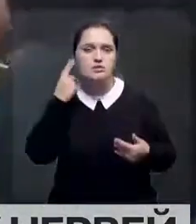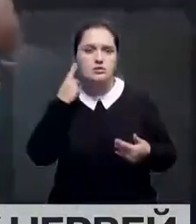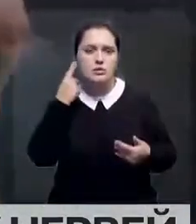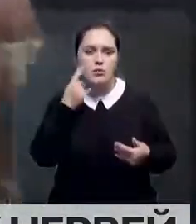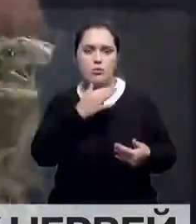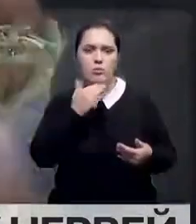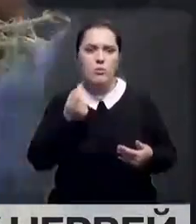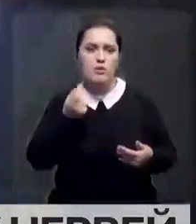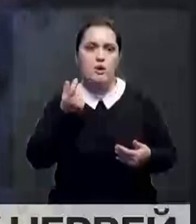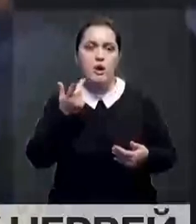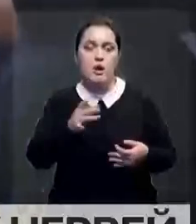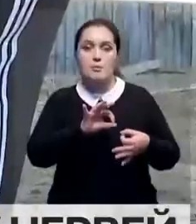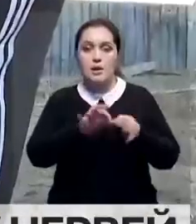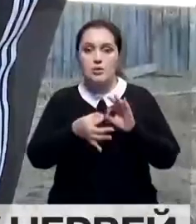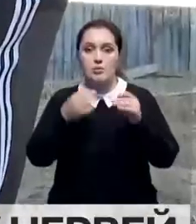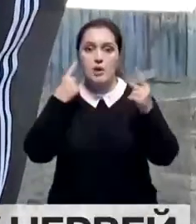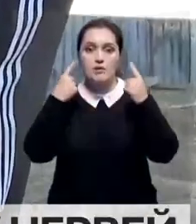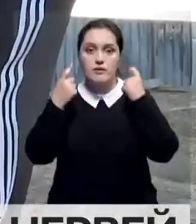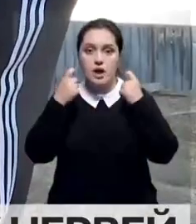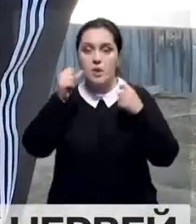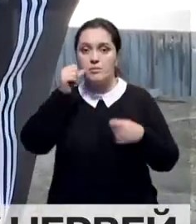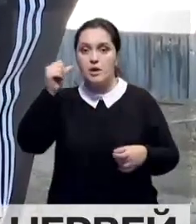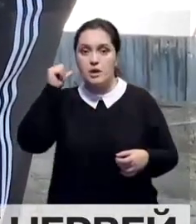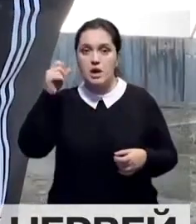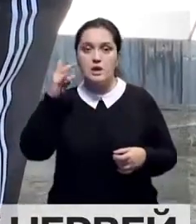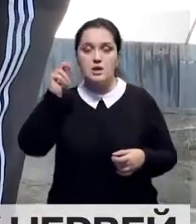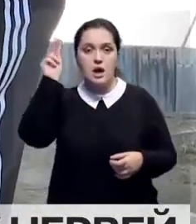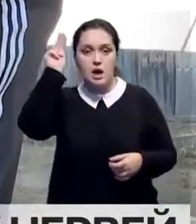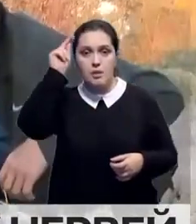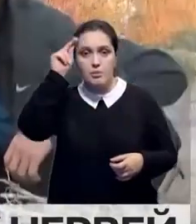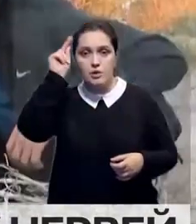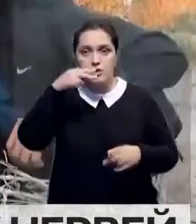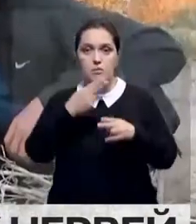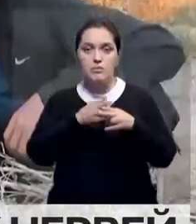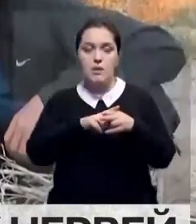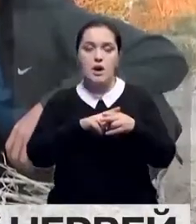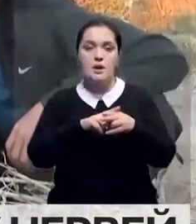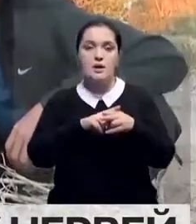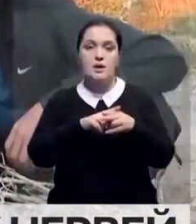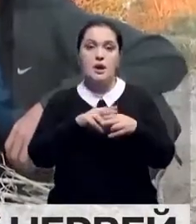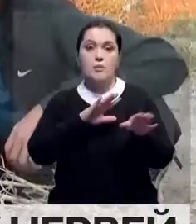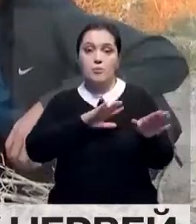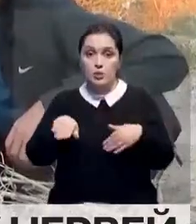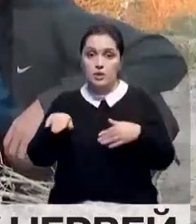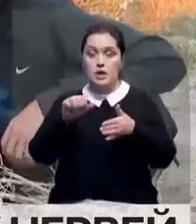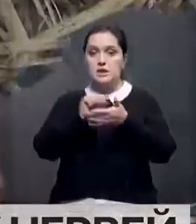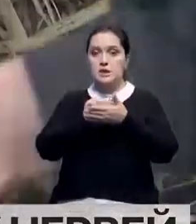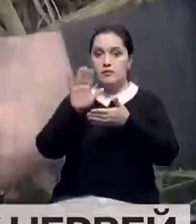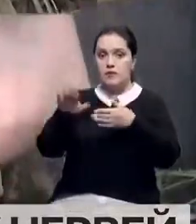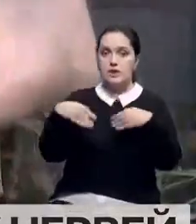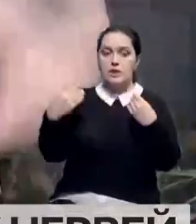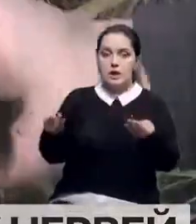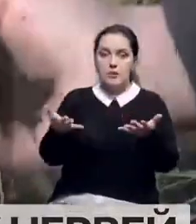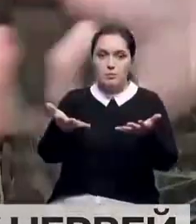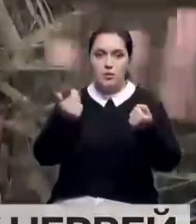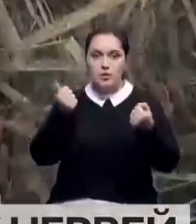неоднократно. Но подробную информацию мужчина получил в прошлом году на обучающем семинаре по вермикультуре. После сертифицированный фермер